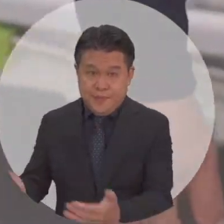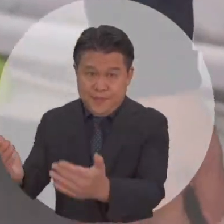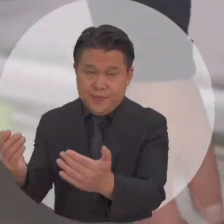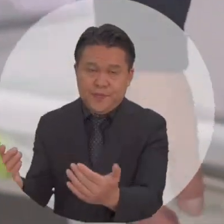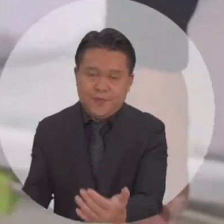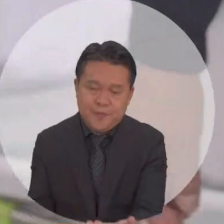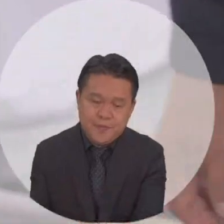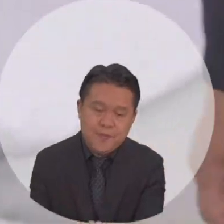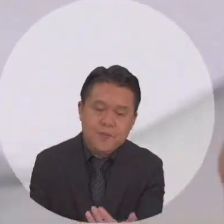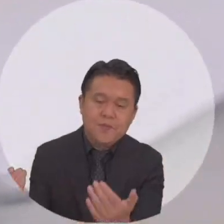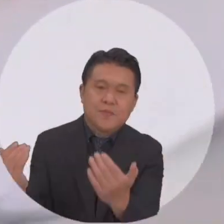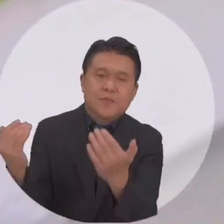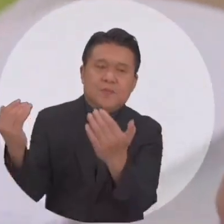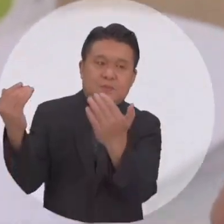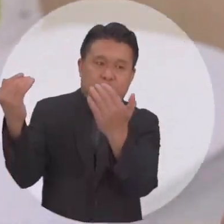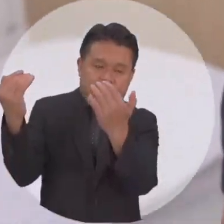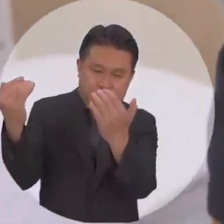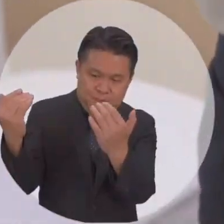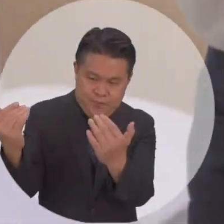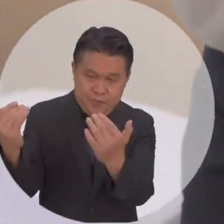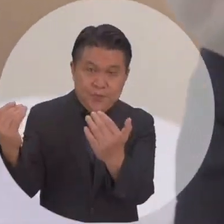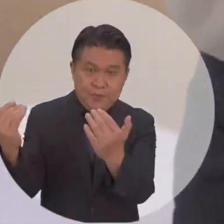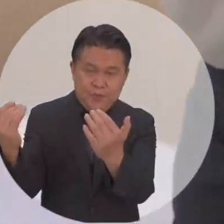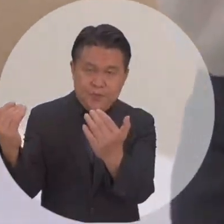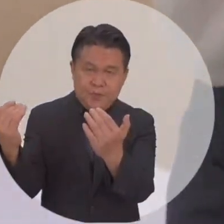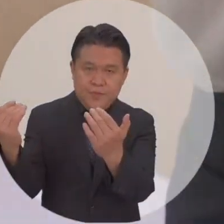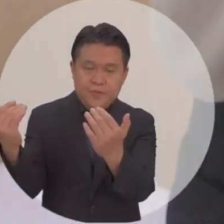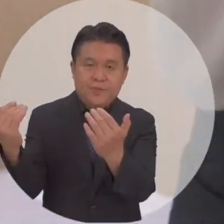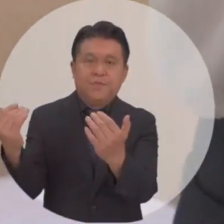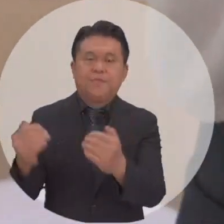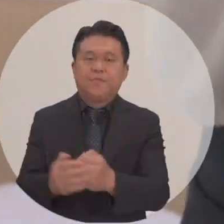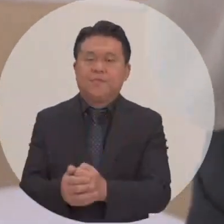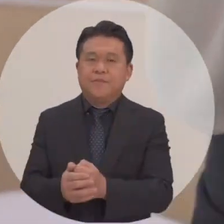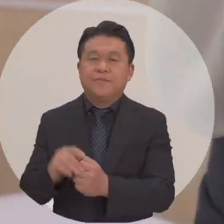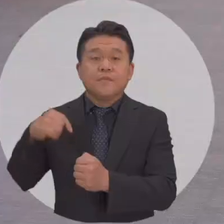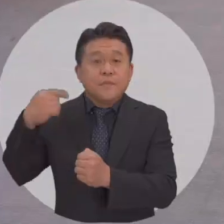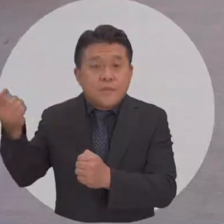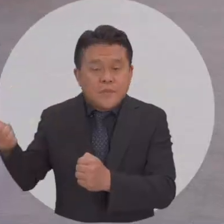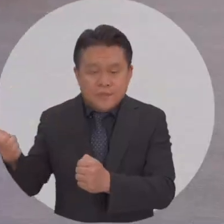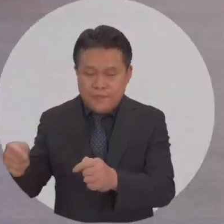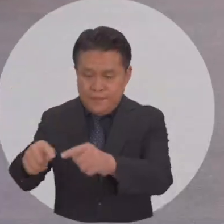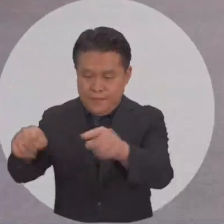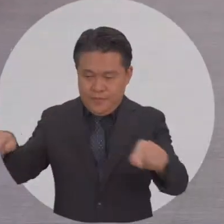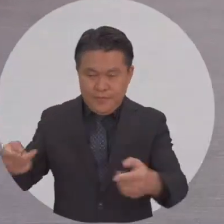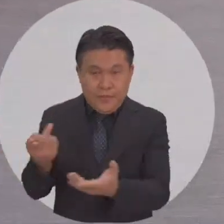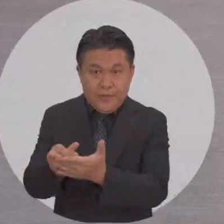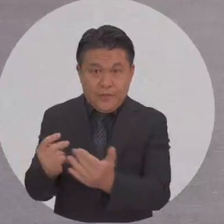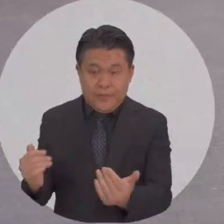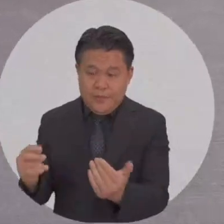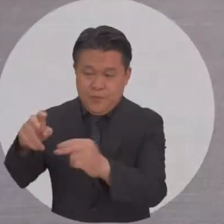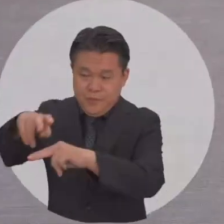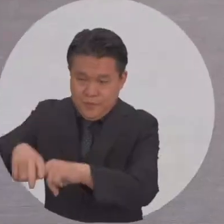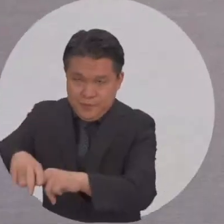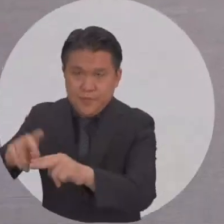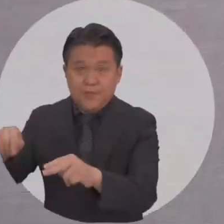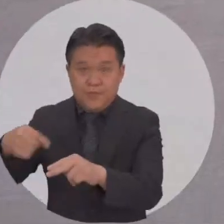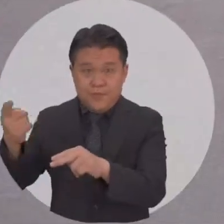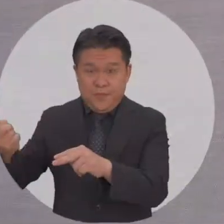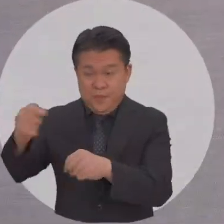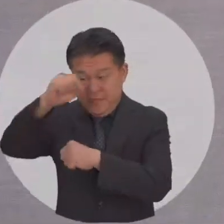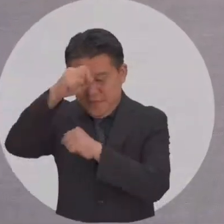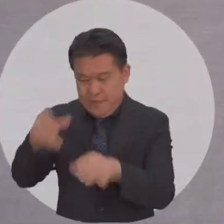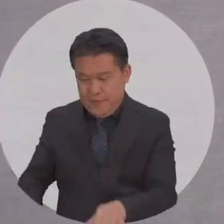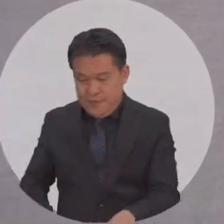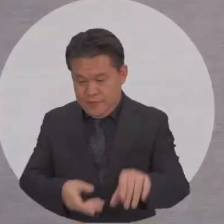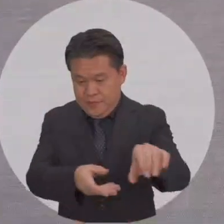밑으로 요양보호사의 손을 넣어 대상자의 등을 지지하여 일으켜 세웁니다. 대상자를 침대로 앉게 한